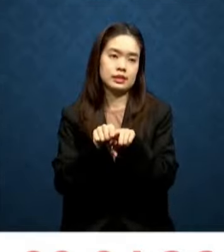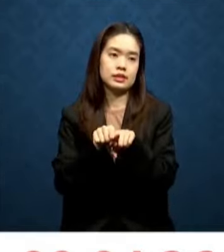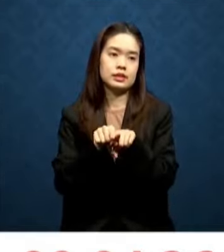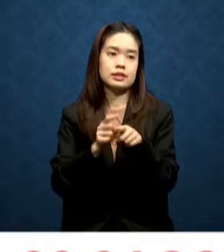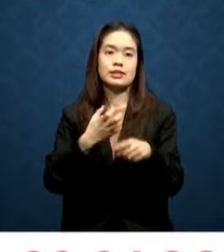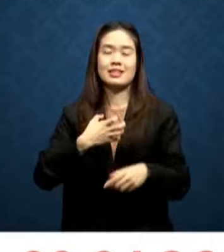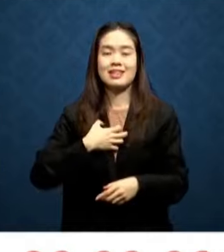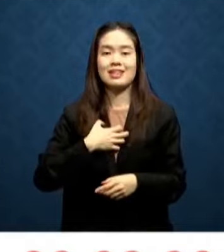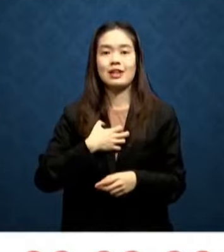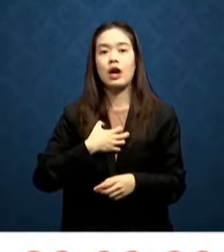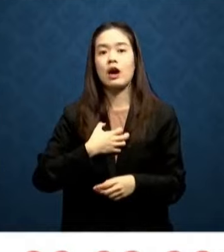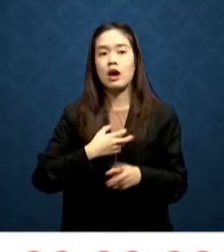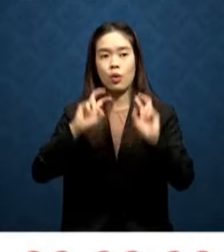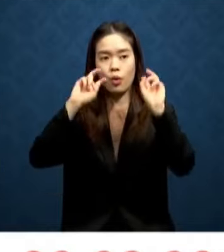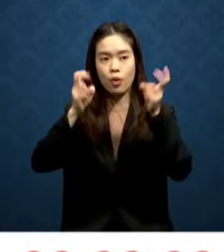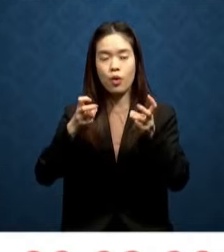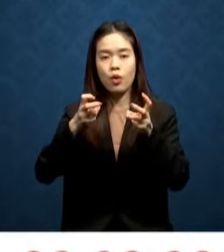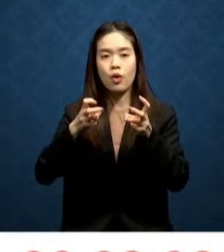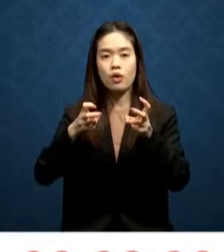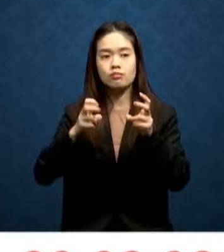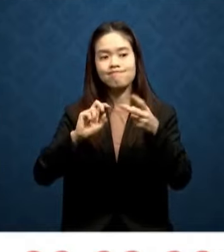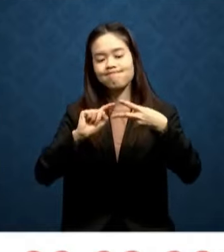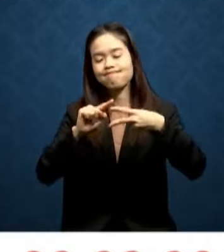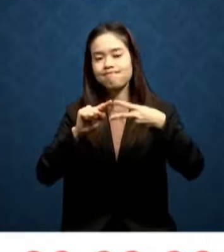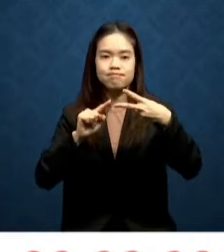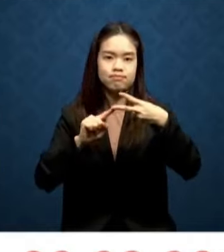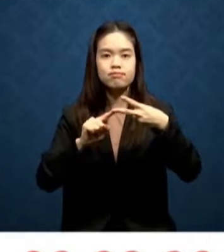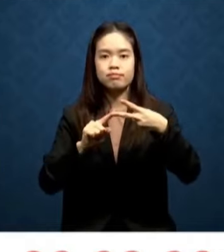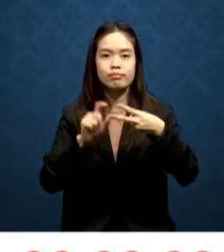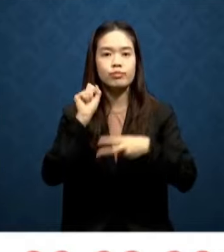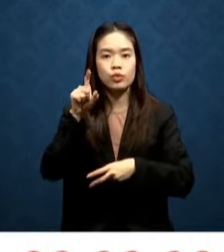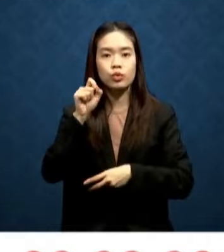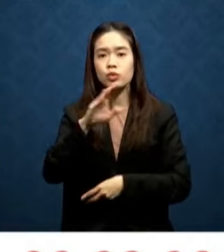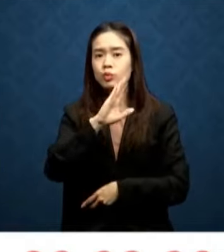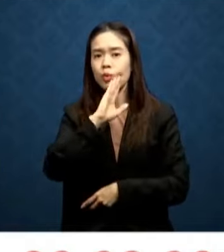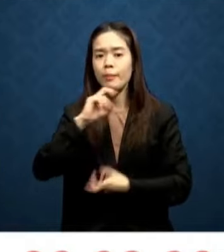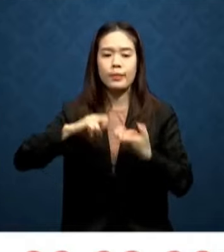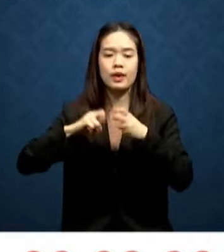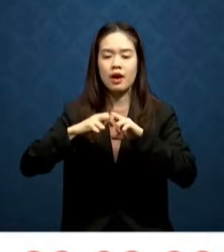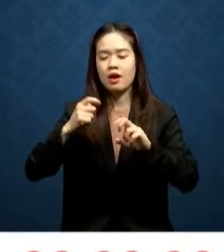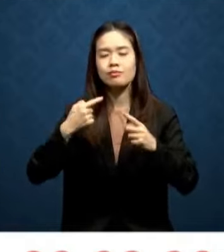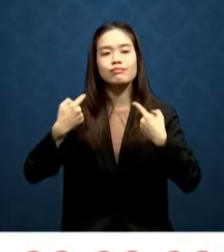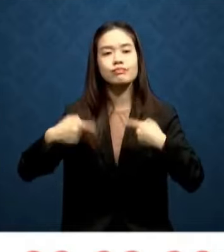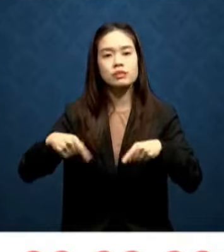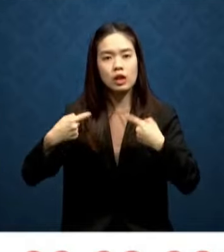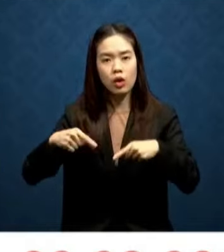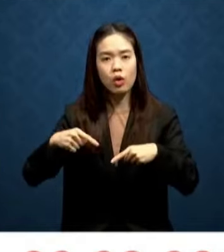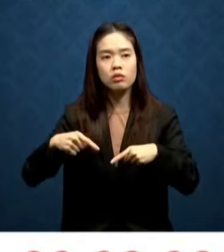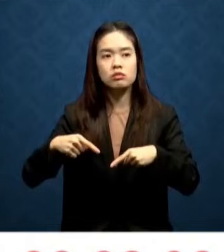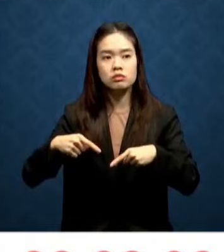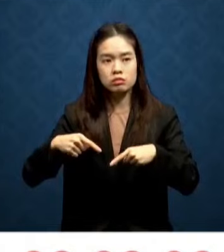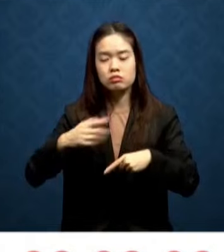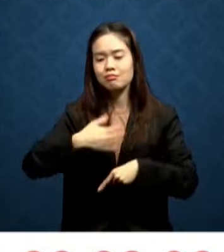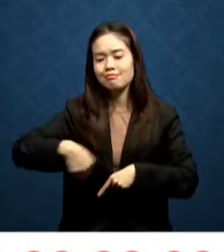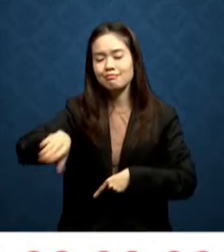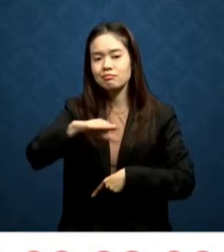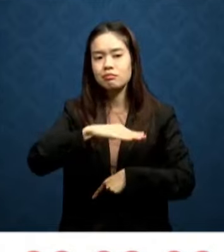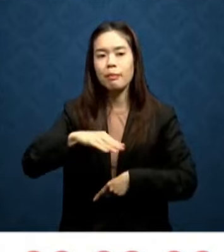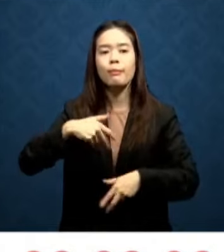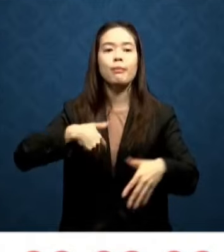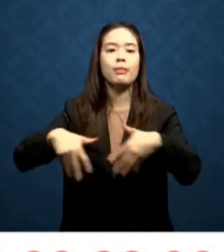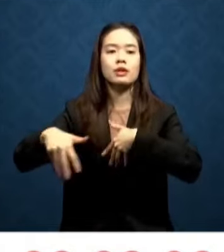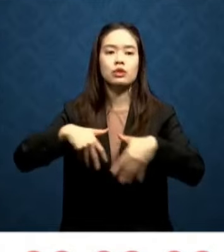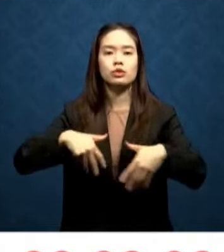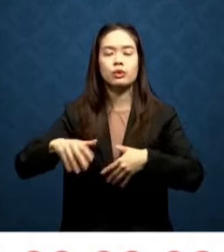ใช้ร่วมกันใน5ปีข้างหน้านะครับถ้าหากว่าวันใดนะครับเรามาขัดขากันเองนะฮะสิ่งที่เดือดร้อนประชาชนข้อสงสัยของประชาชนที่